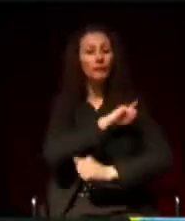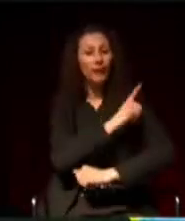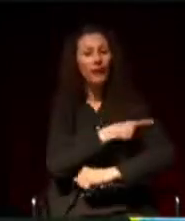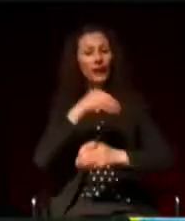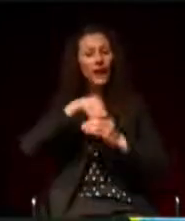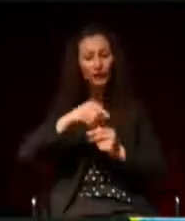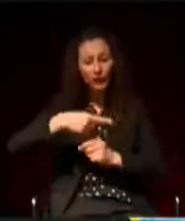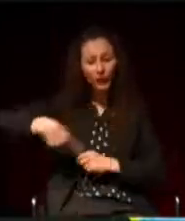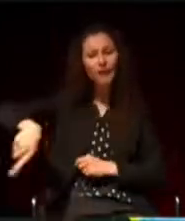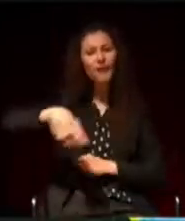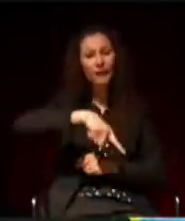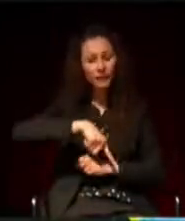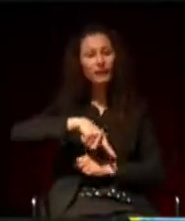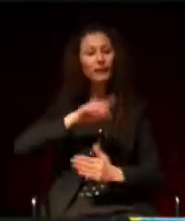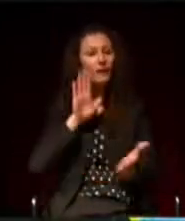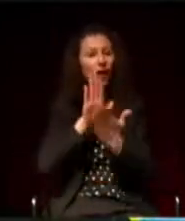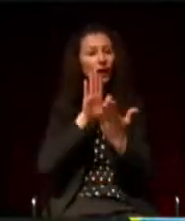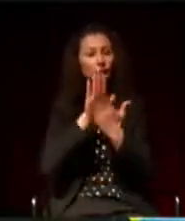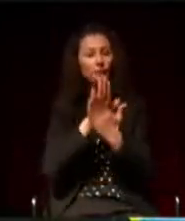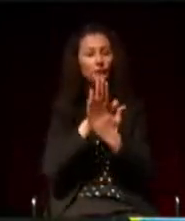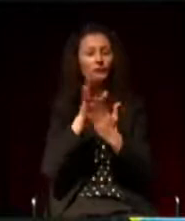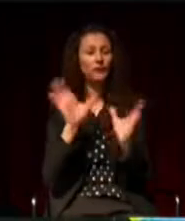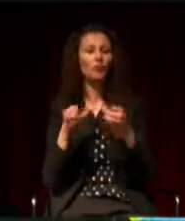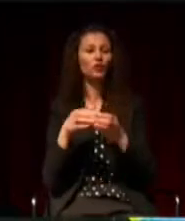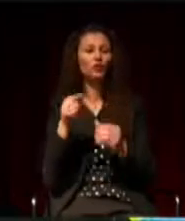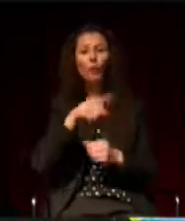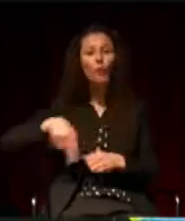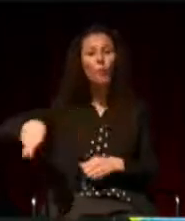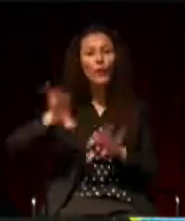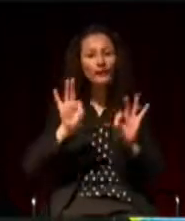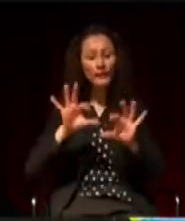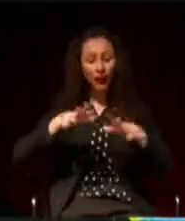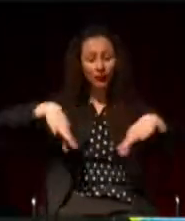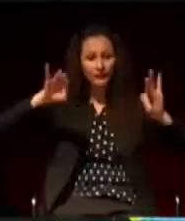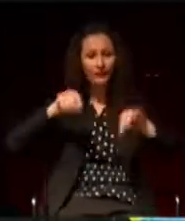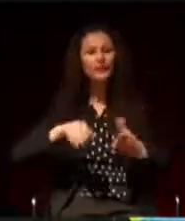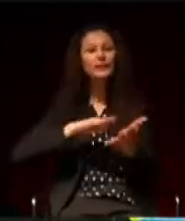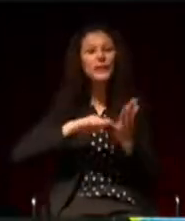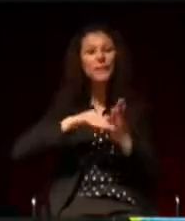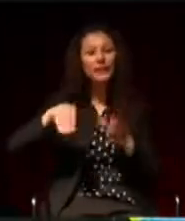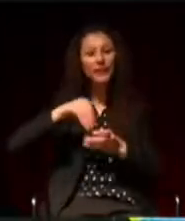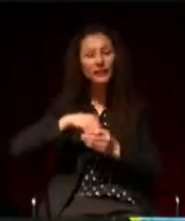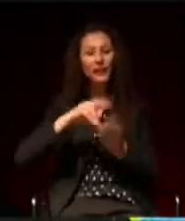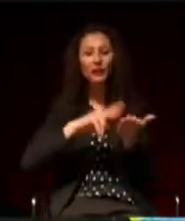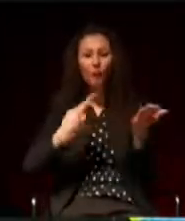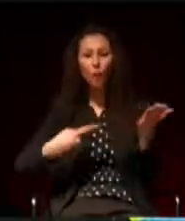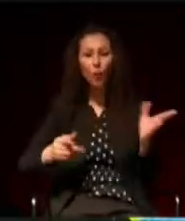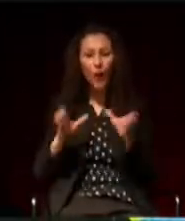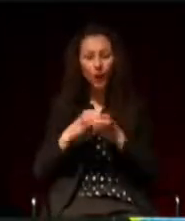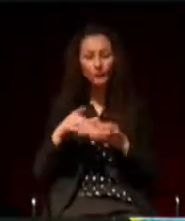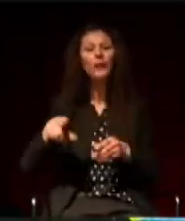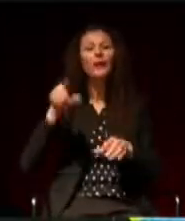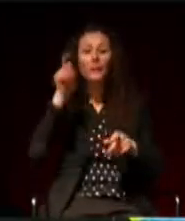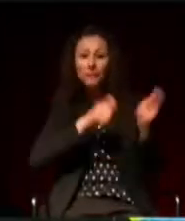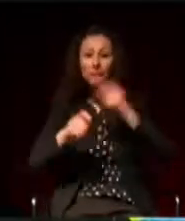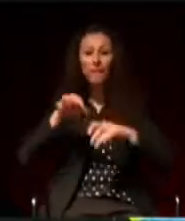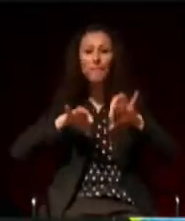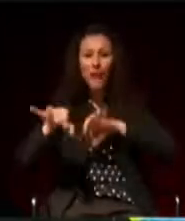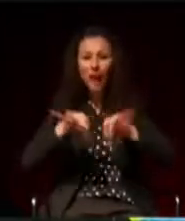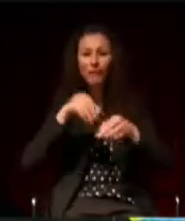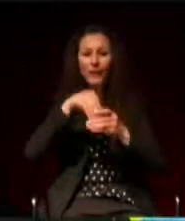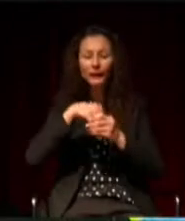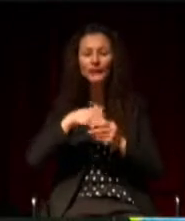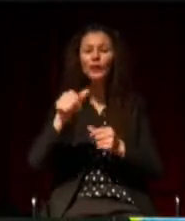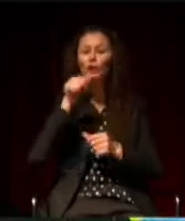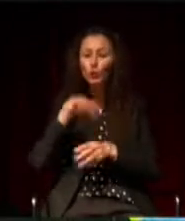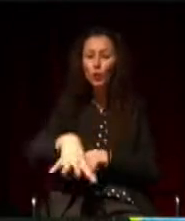yalıtım önerileri ve yaklaşımlarını kapsayacaktır. Bu alanlarda hazırlanacak zemin ve temel etüt raporları kapsamında yapılması planlanan sondaj ve